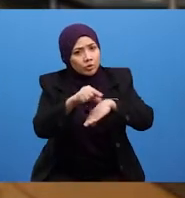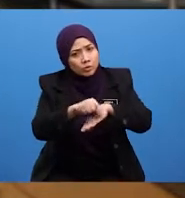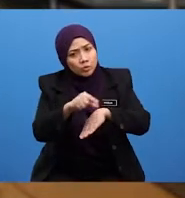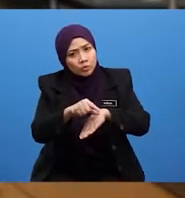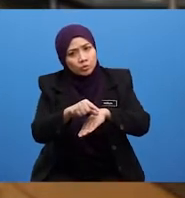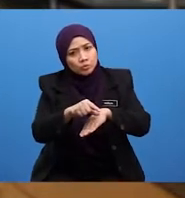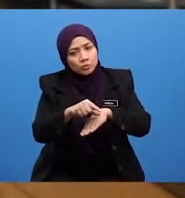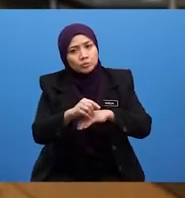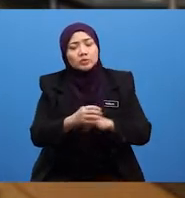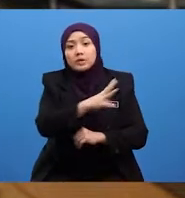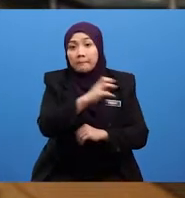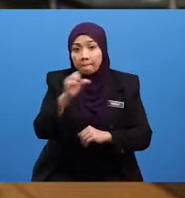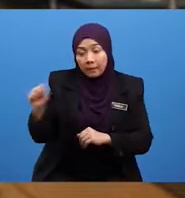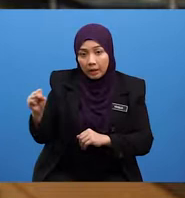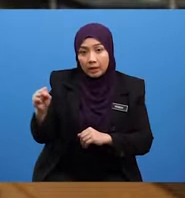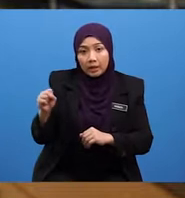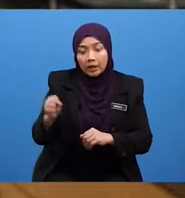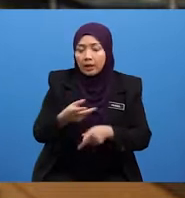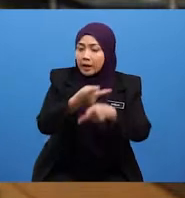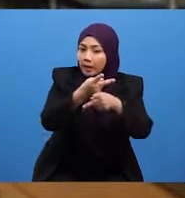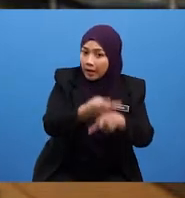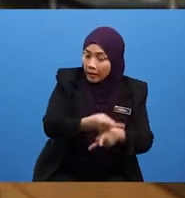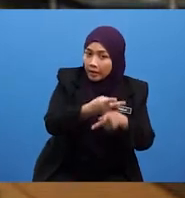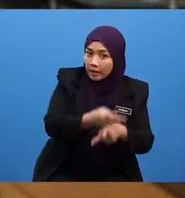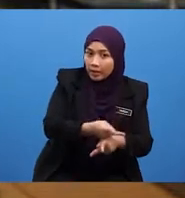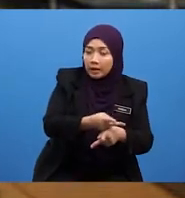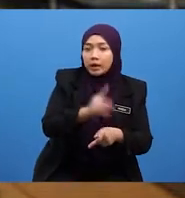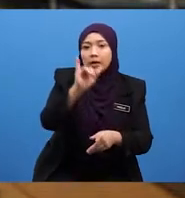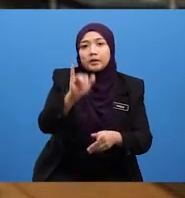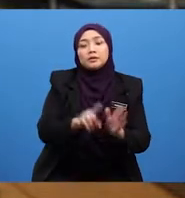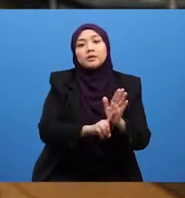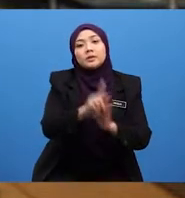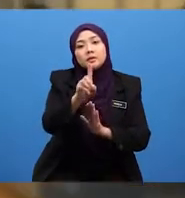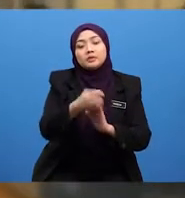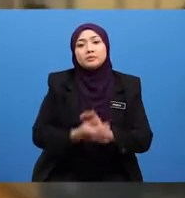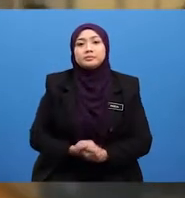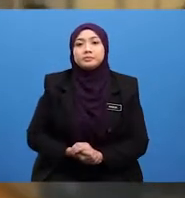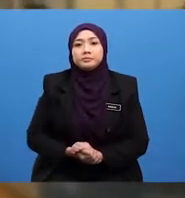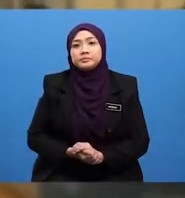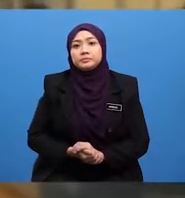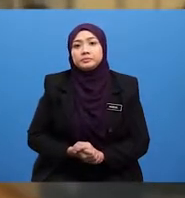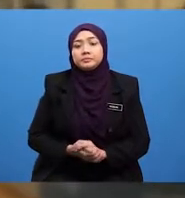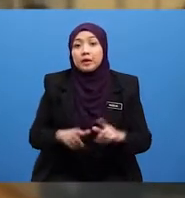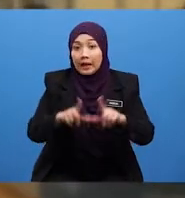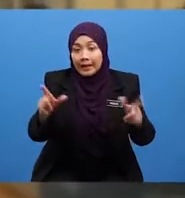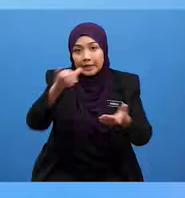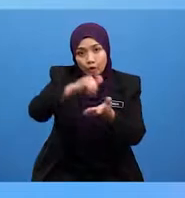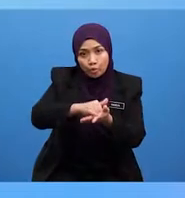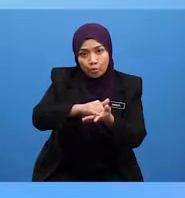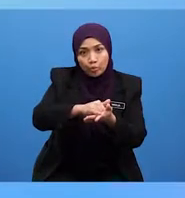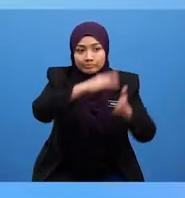sambil mengekalkan kekonduksian yang tinggi. Selain